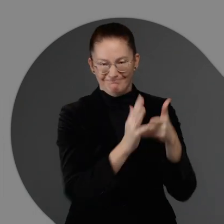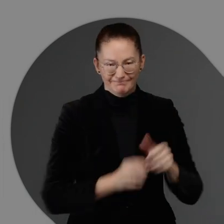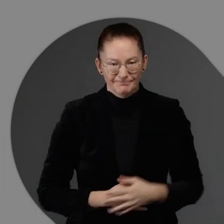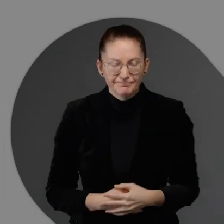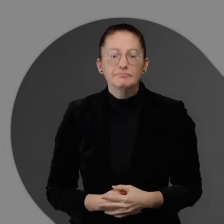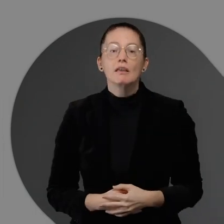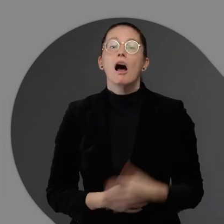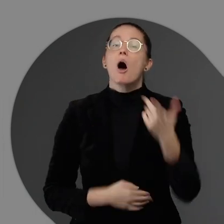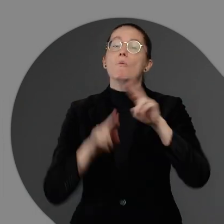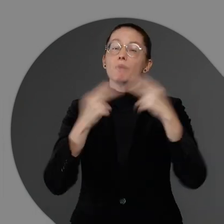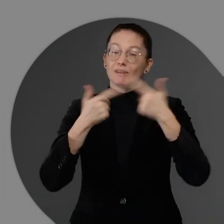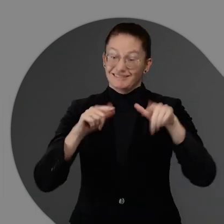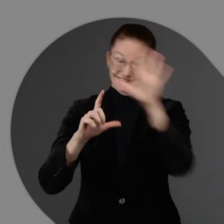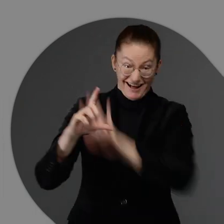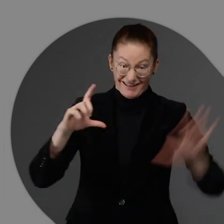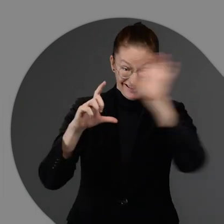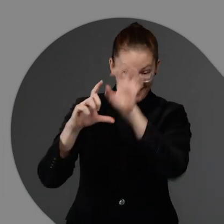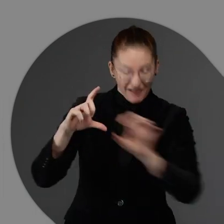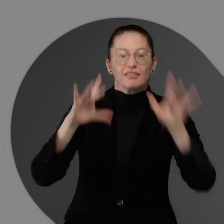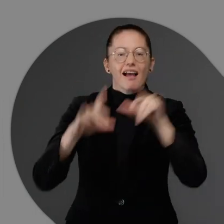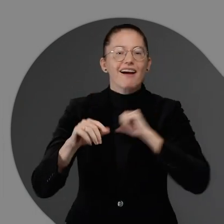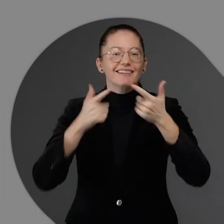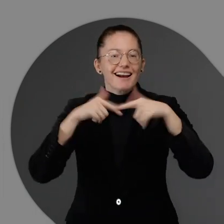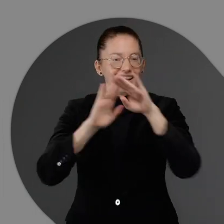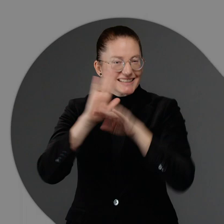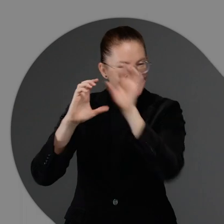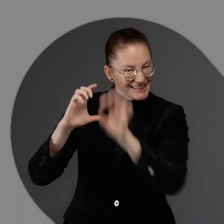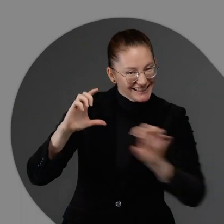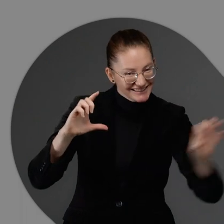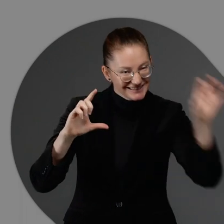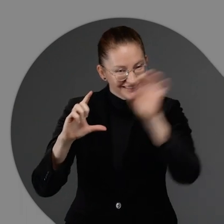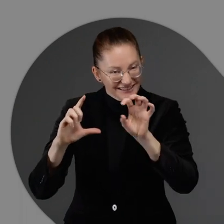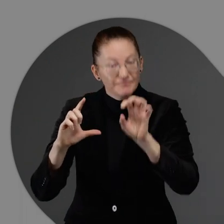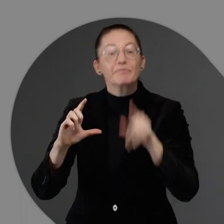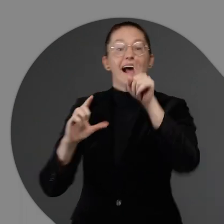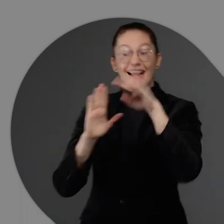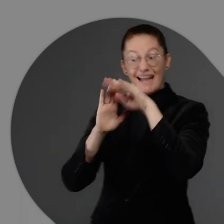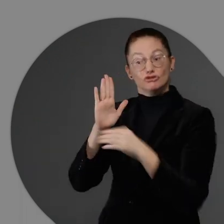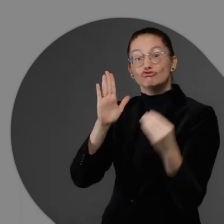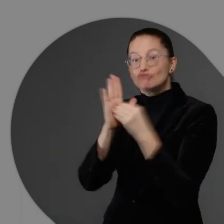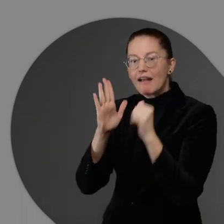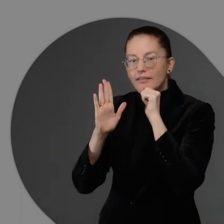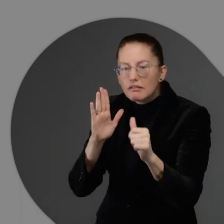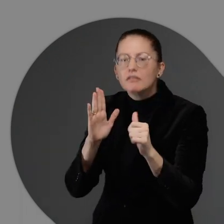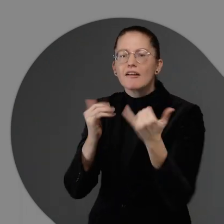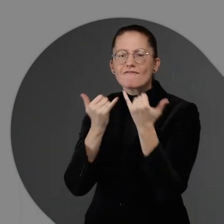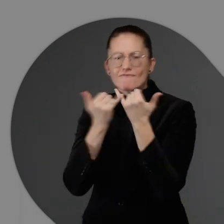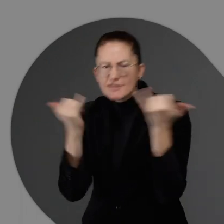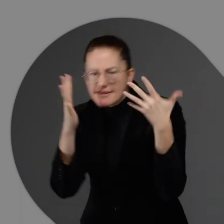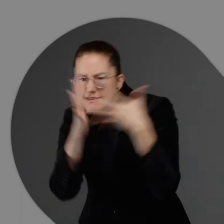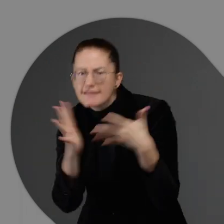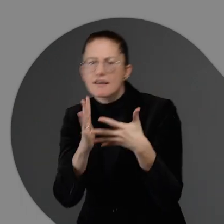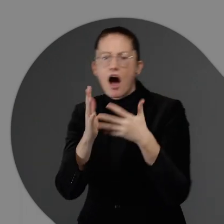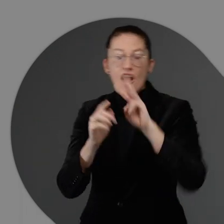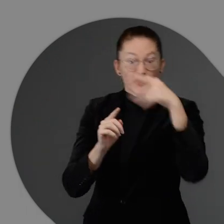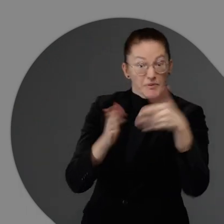auch Universitäten. Die Bundesländer haben entsprechende Landesgesetze. Im Gesetz selbst steht nicht, wie überprüft